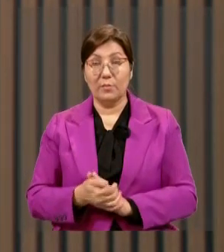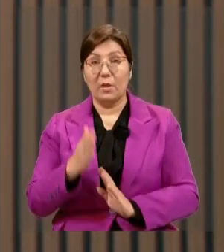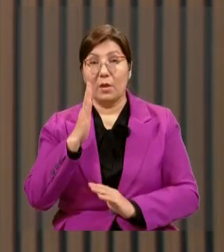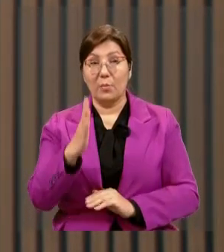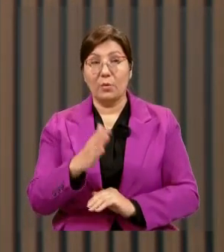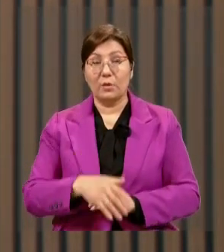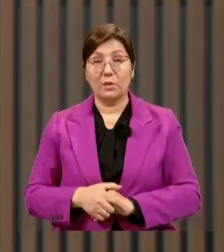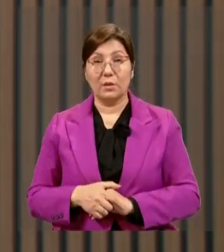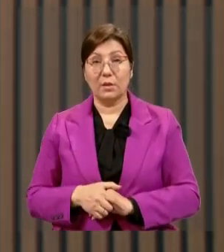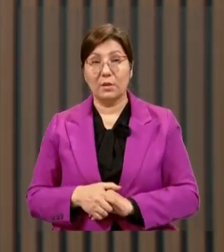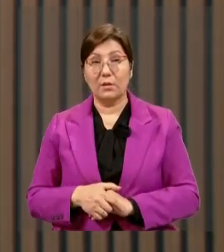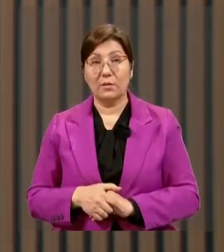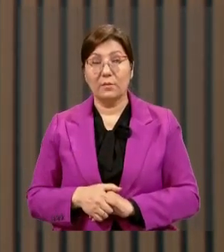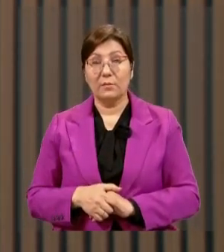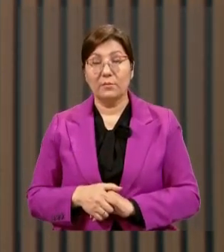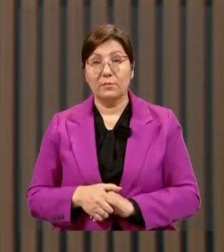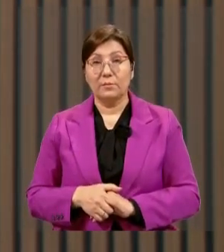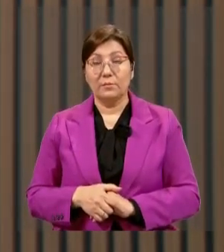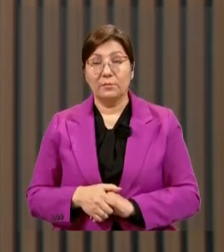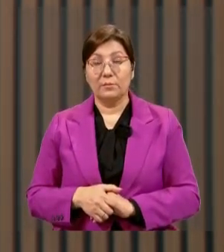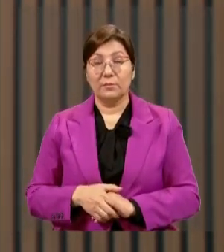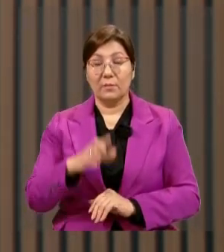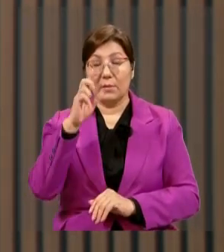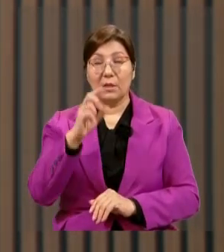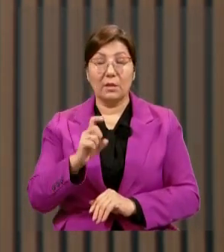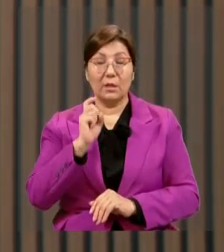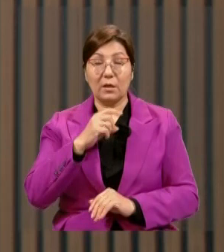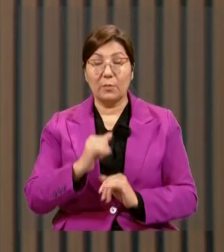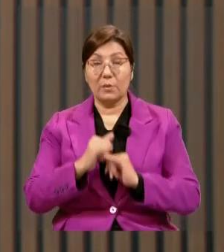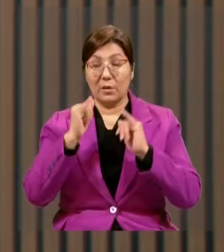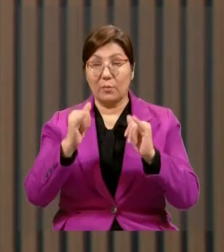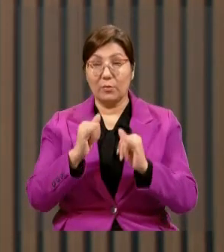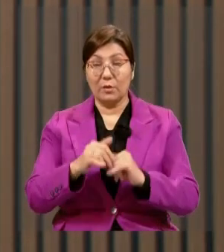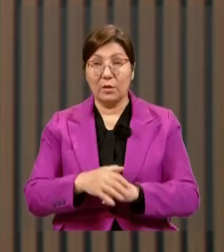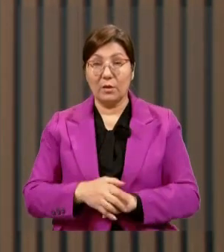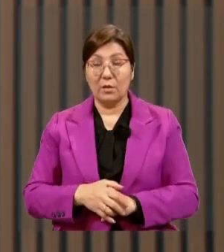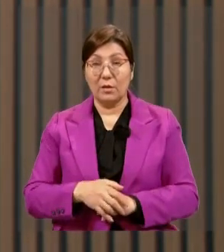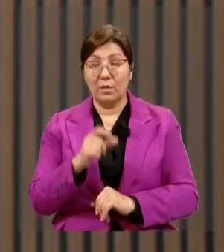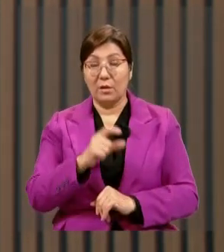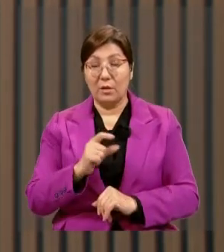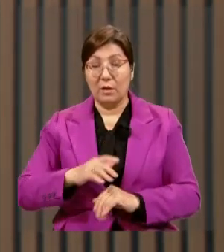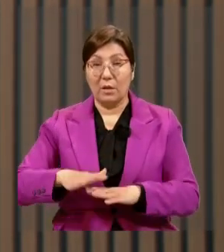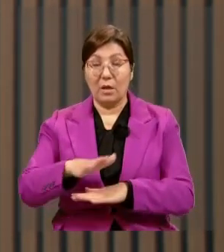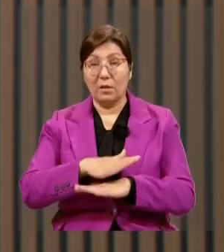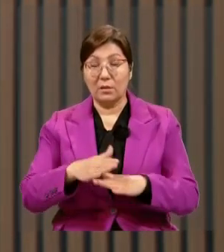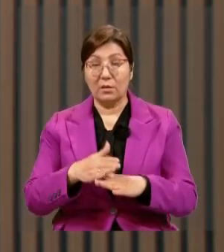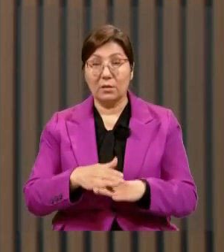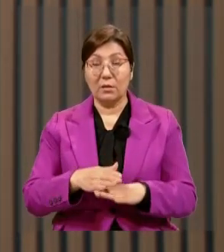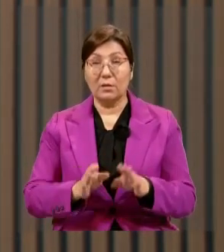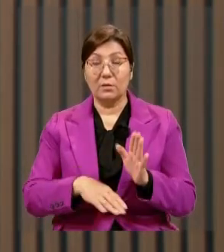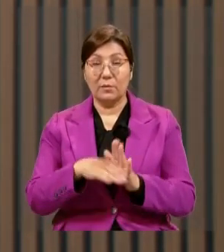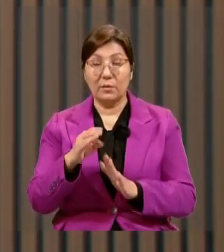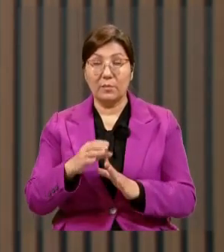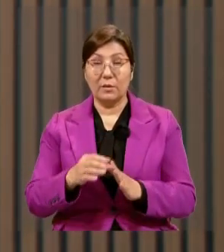болашақта еліміздің әлеуметтік экономикалық тұрғыдан жақсы дамып, халықтың әлеуметтік жағдайы жақсару үшін